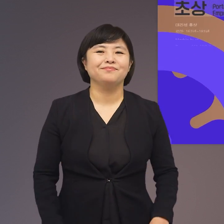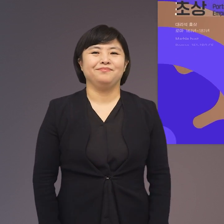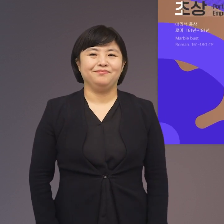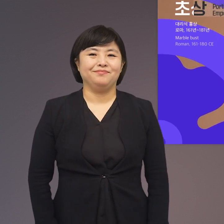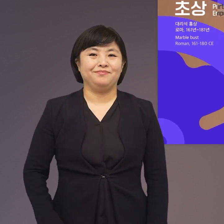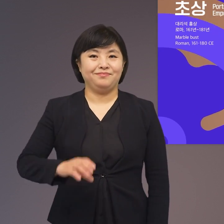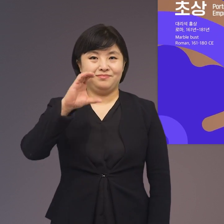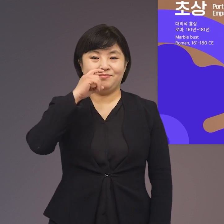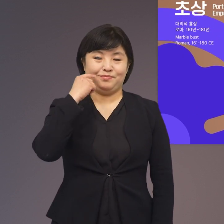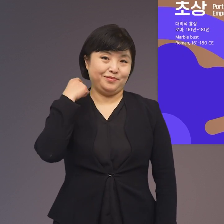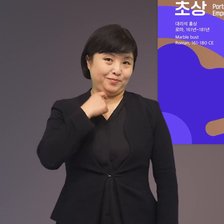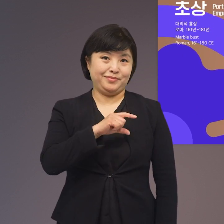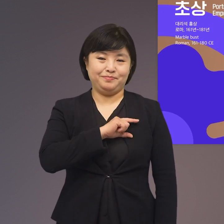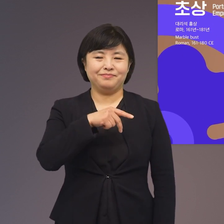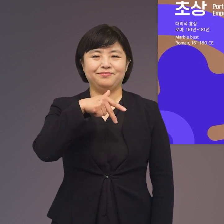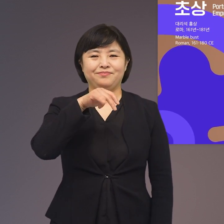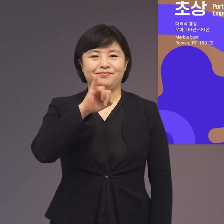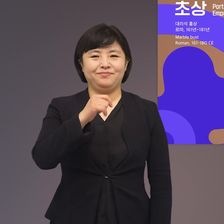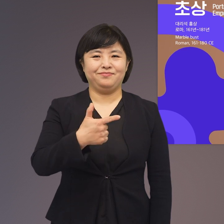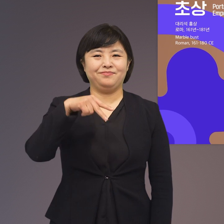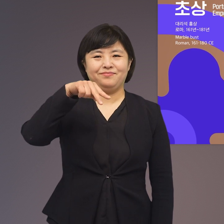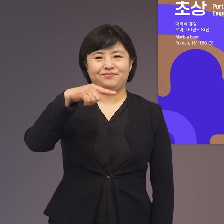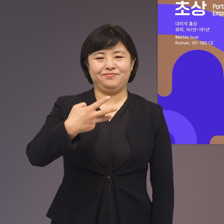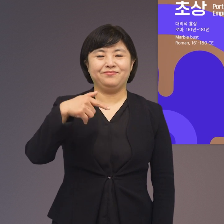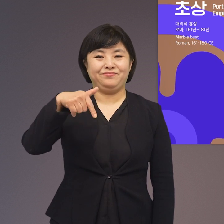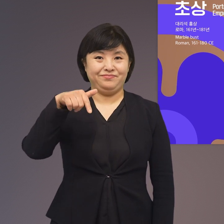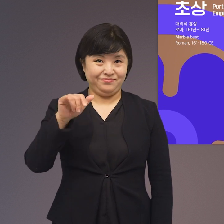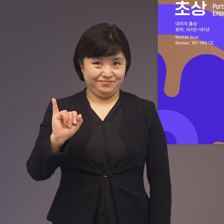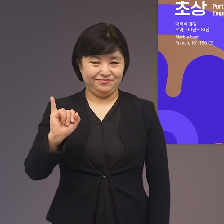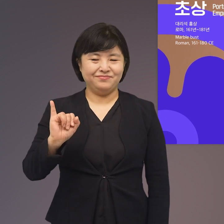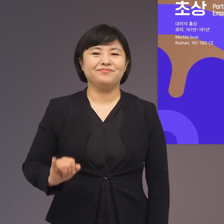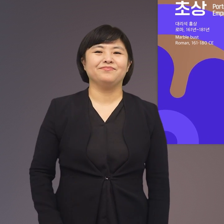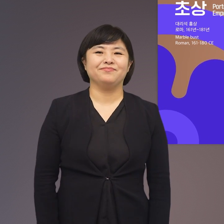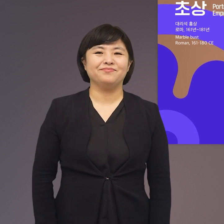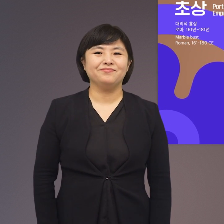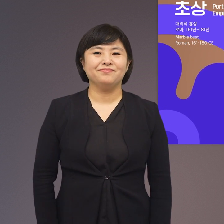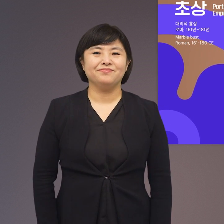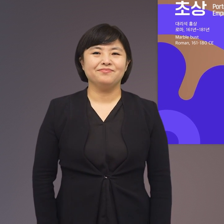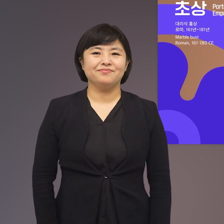안녕하세요. 진슬기 토마스 아퀴나스 신부입니다.